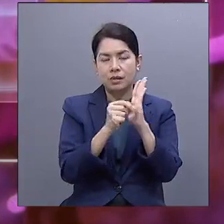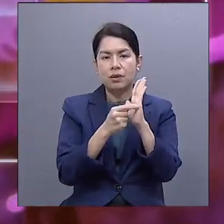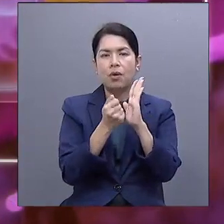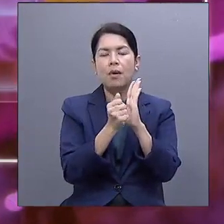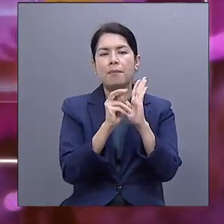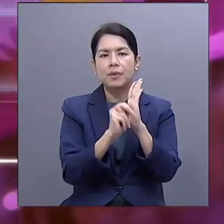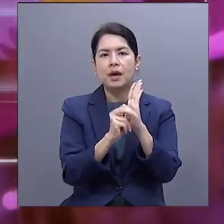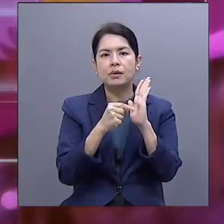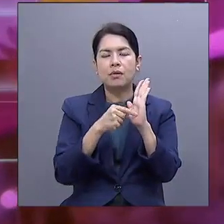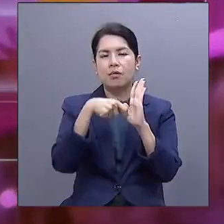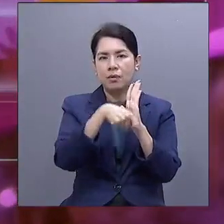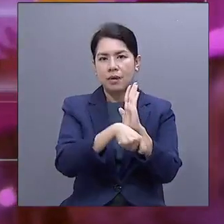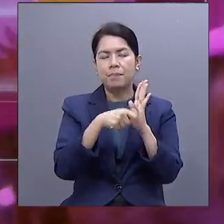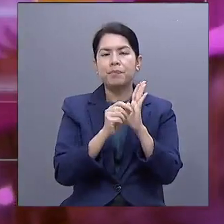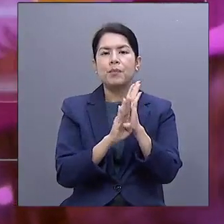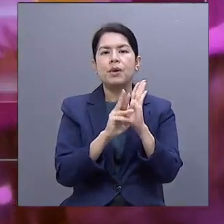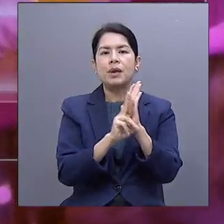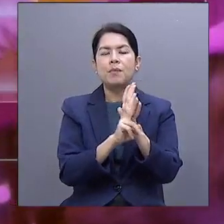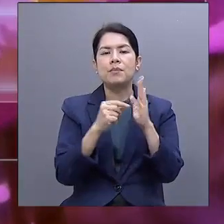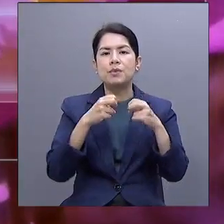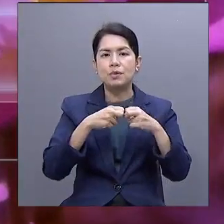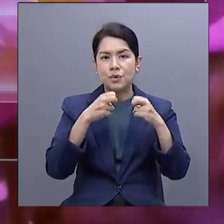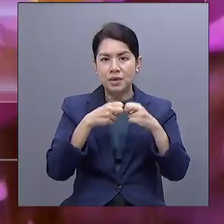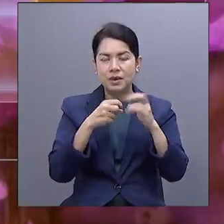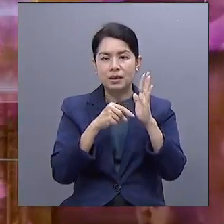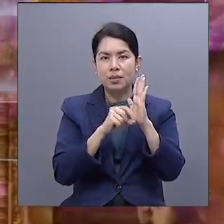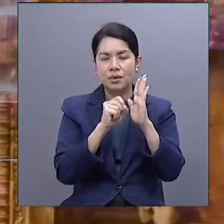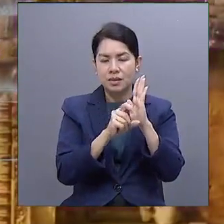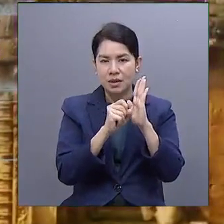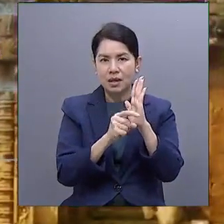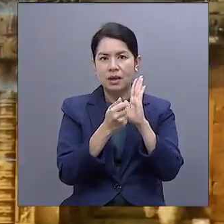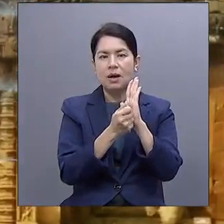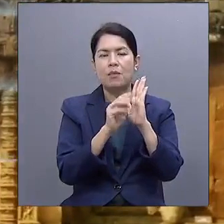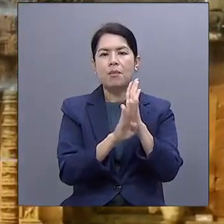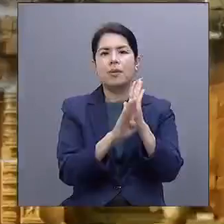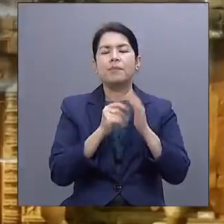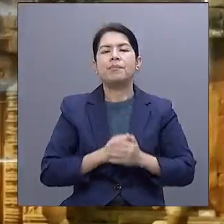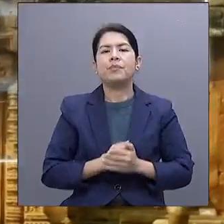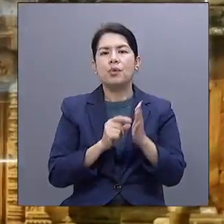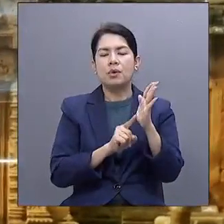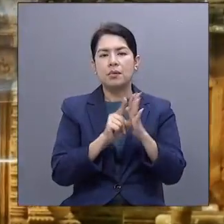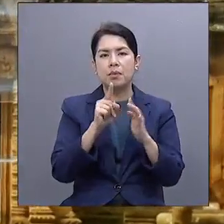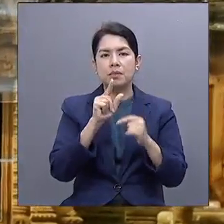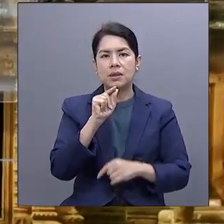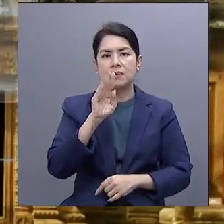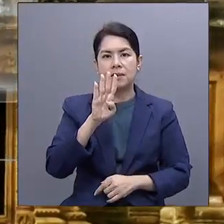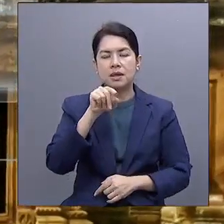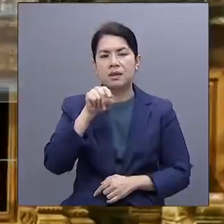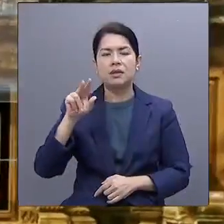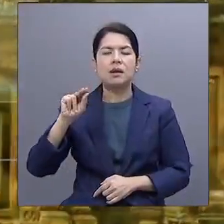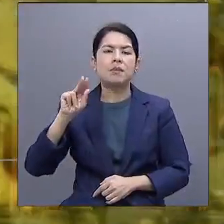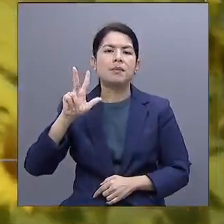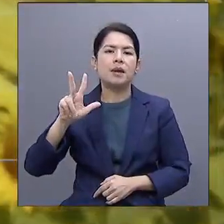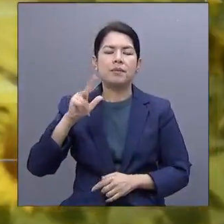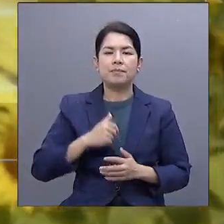ครราชสีมาบุรีรัมย์สุรินทร์ศรีสะเกษและอุบลราชธานีอุณหภูมิระหว่าง 24-33 องศาเซลเซีย